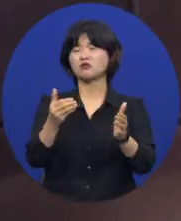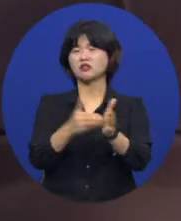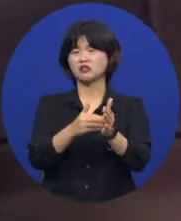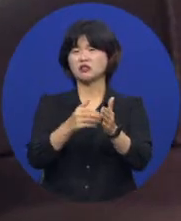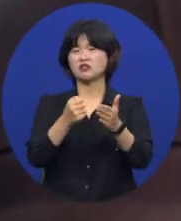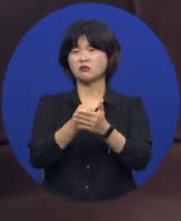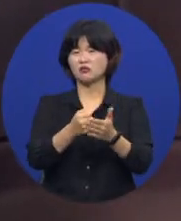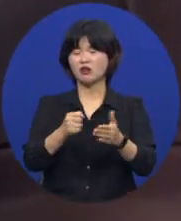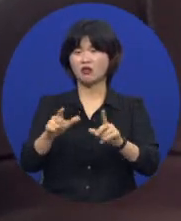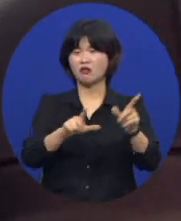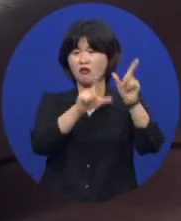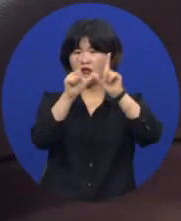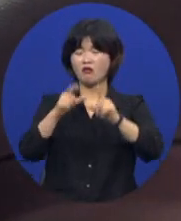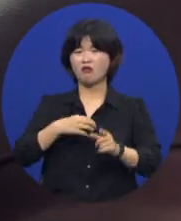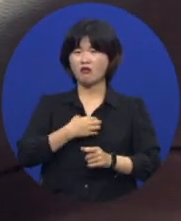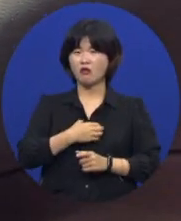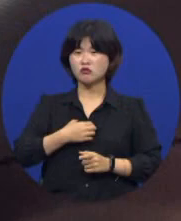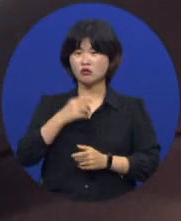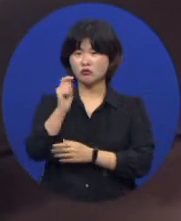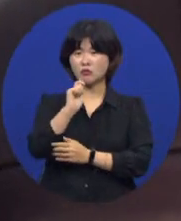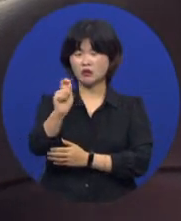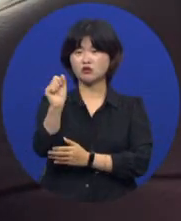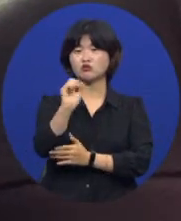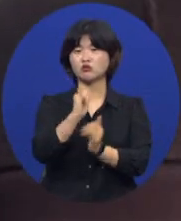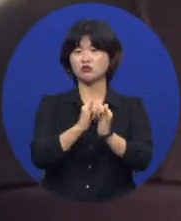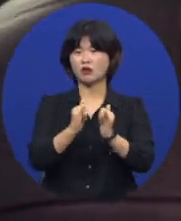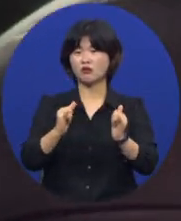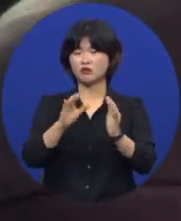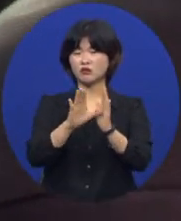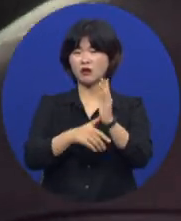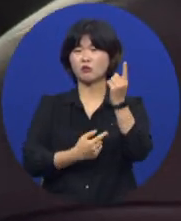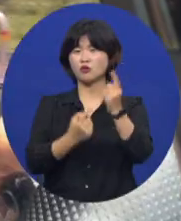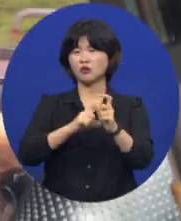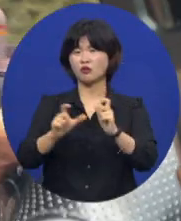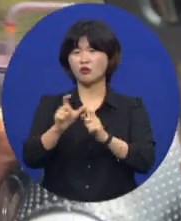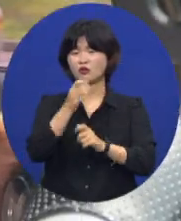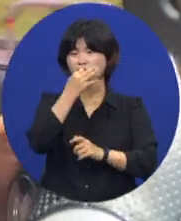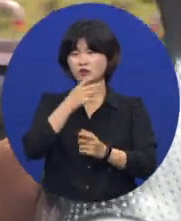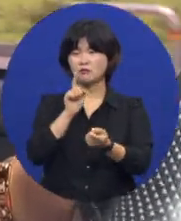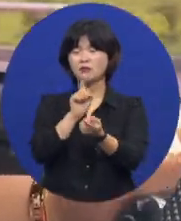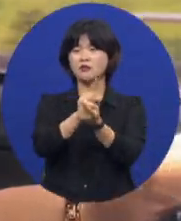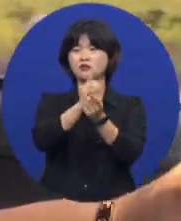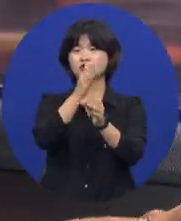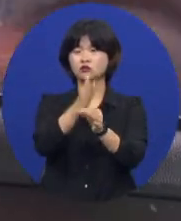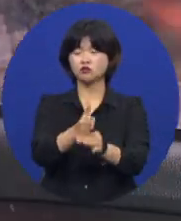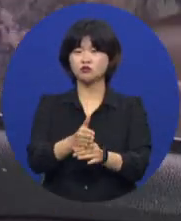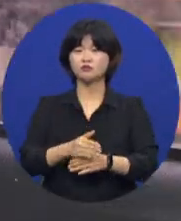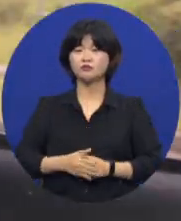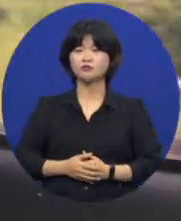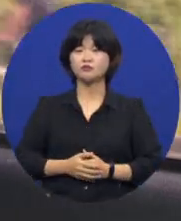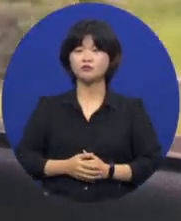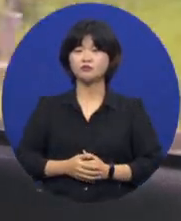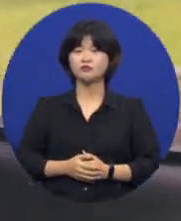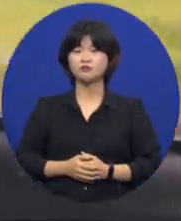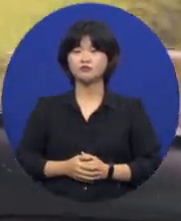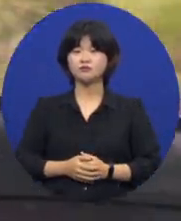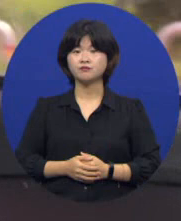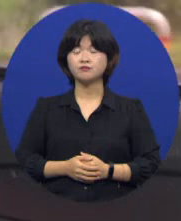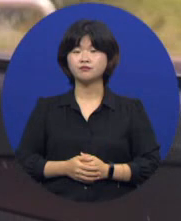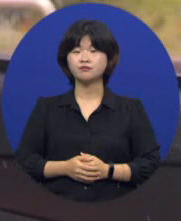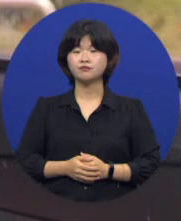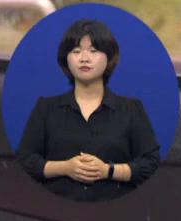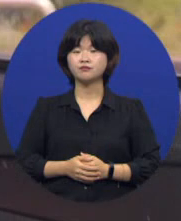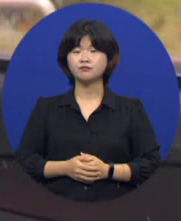생계를 걱정해야 하는 택시기사들은 어느 때보다 힘든 시기를 맞고 있습니다 mbc 뉴스 박주연